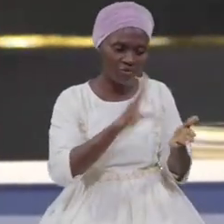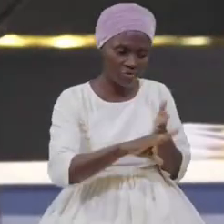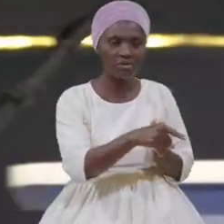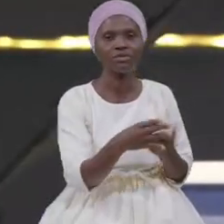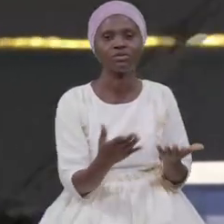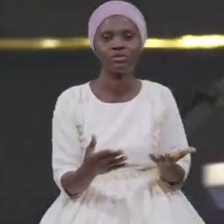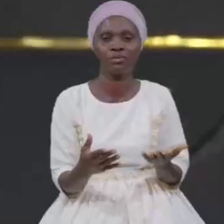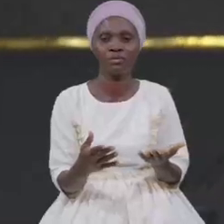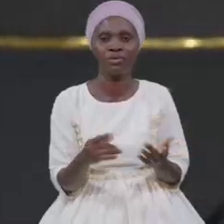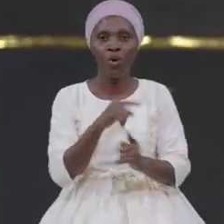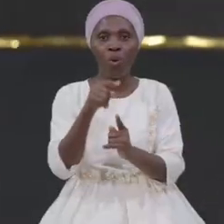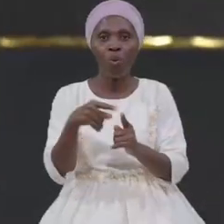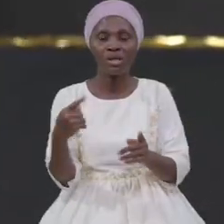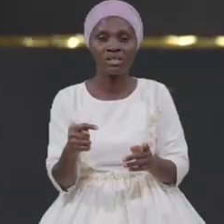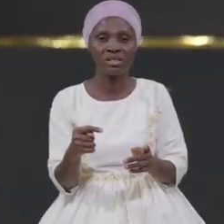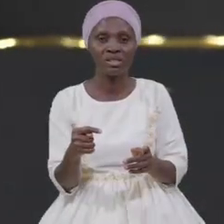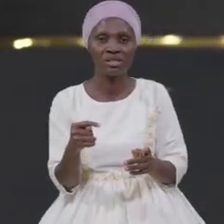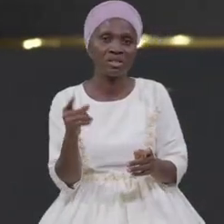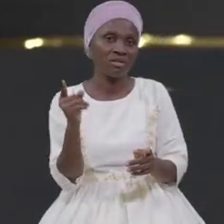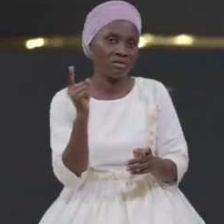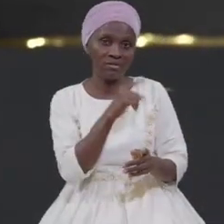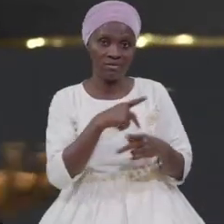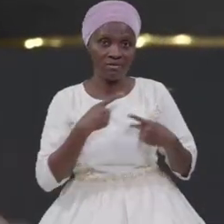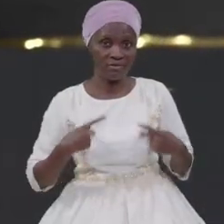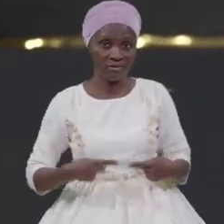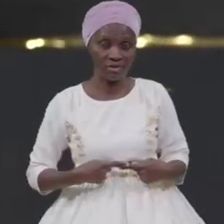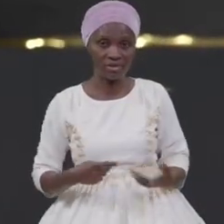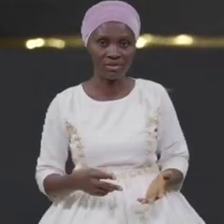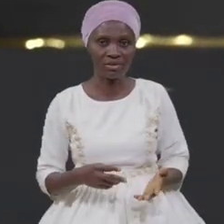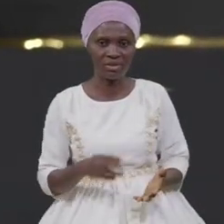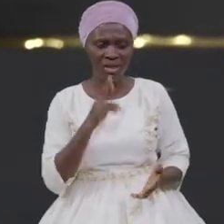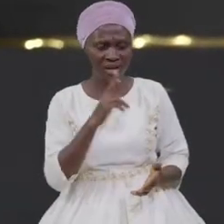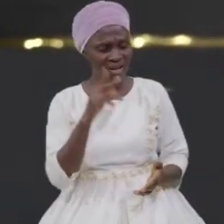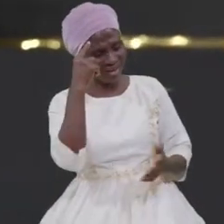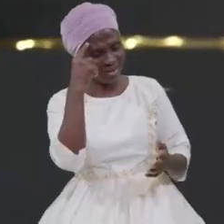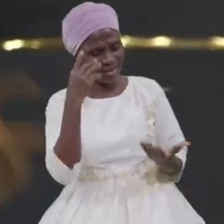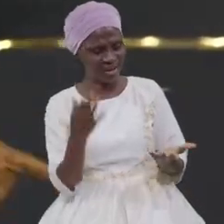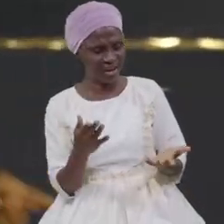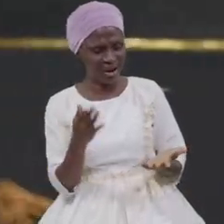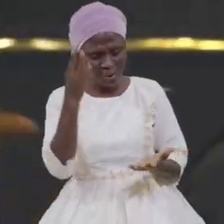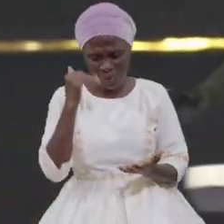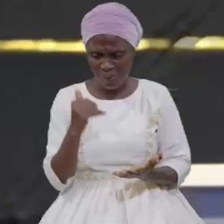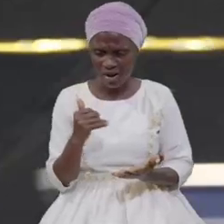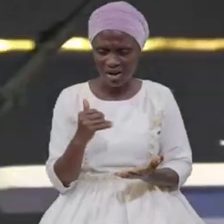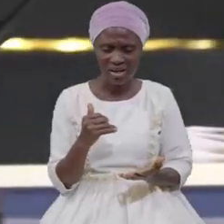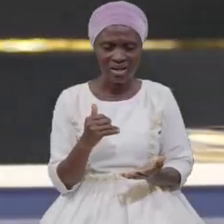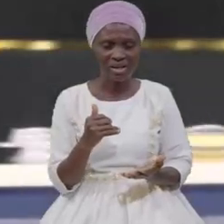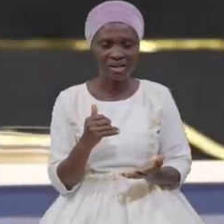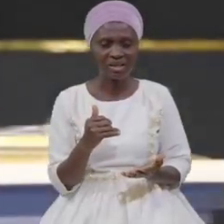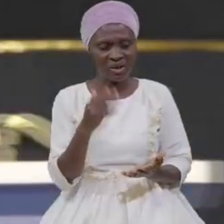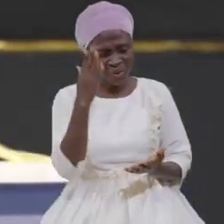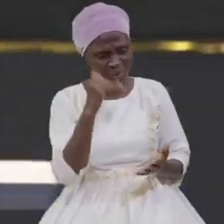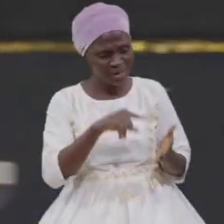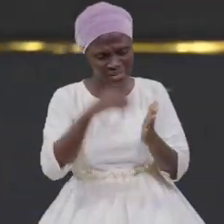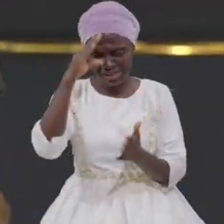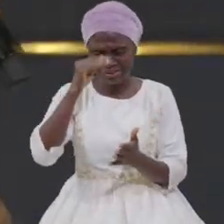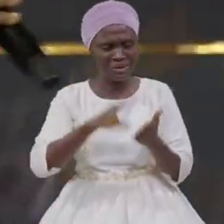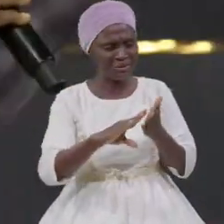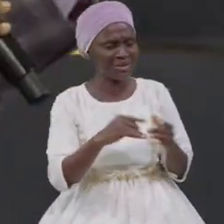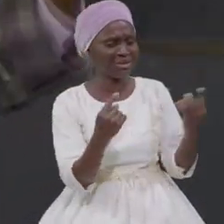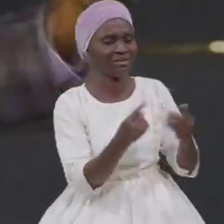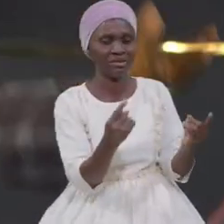se demandaient, « Comment cet homme, qui peut-il pardonner les péchés ?» Il a dit, « Lequel est facile de dire ?» Tes péchés sont